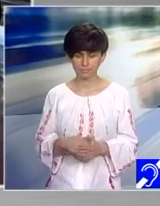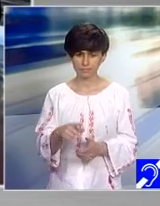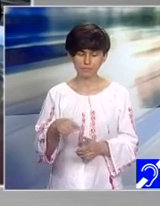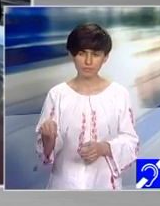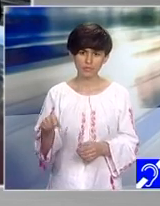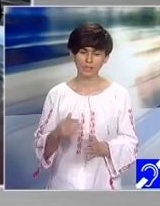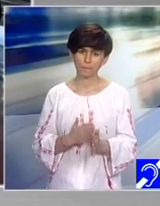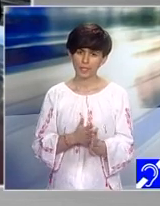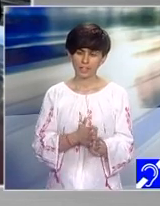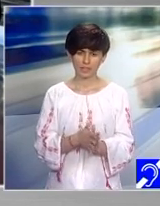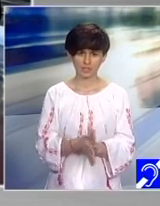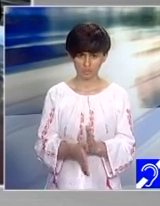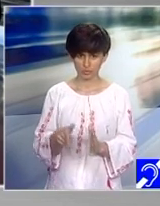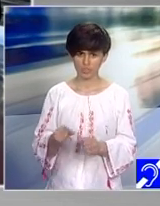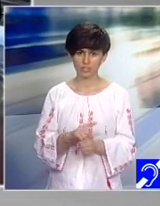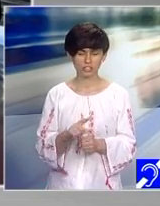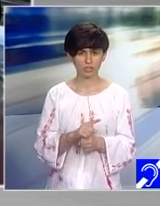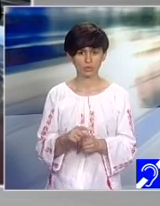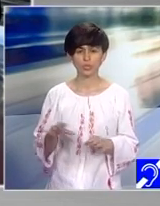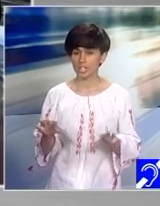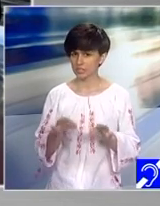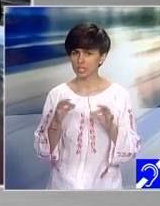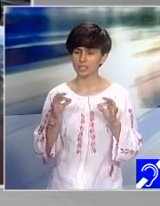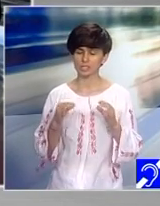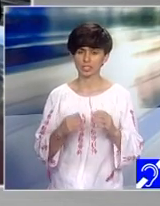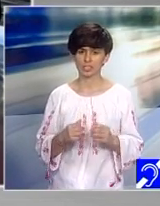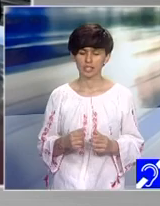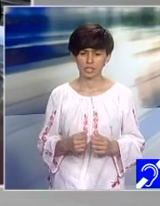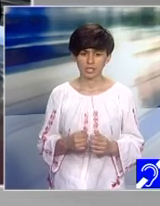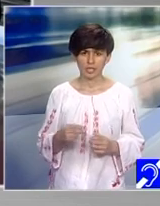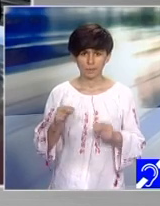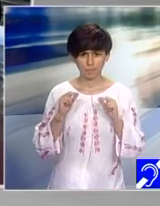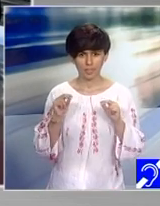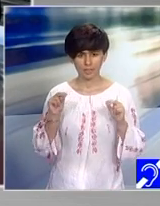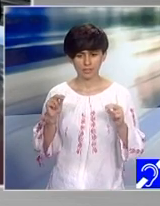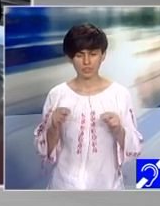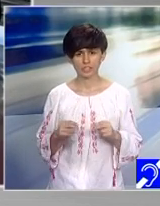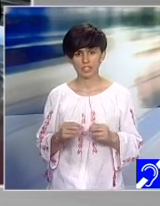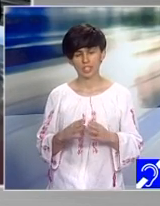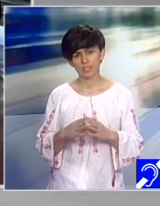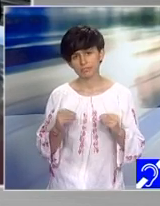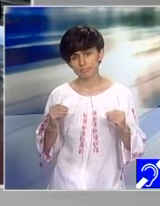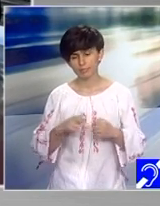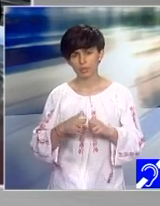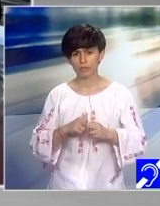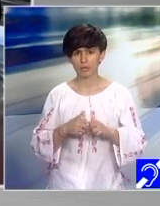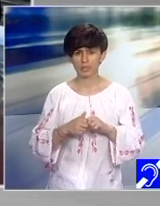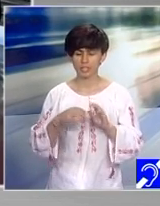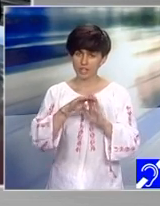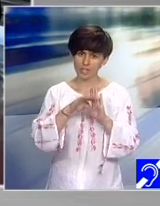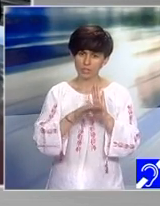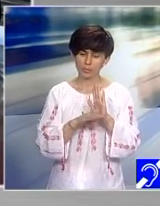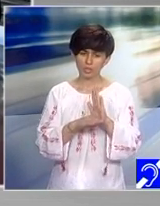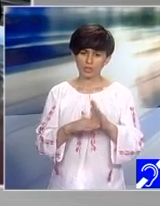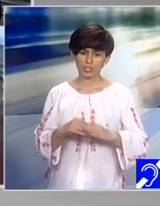inclus acest aspect, l-ați identificat ca învățarea deficitară a normelor și competențelor